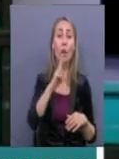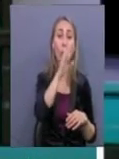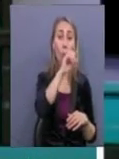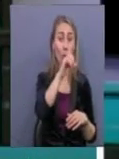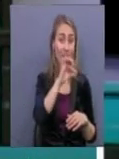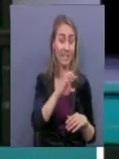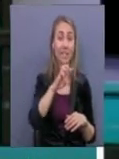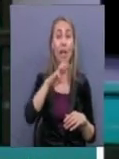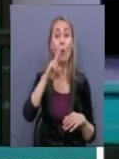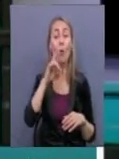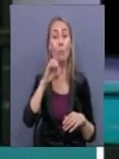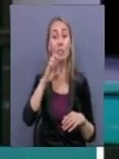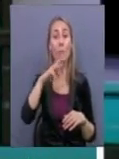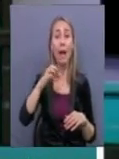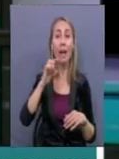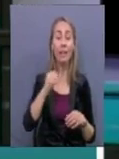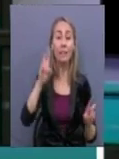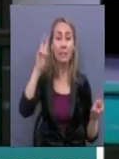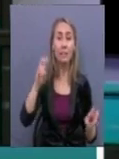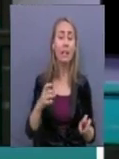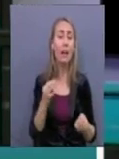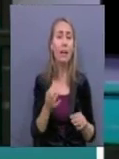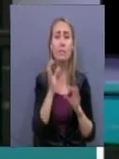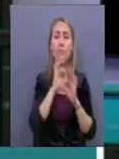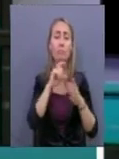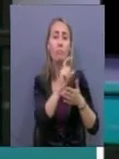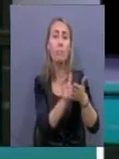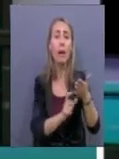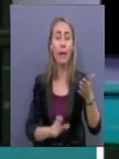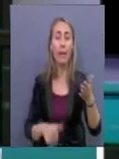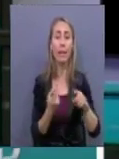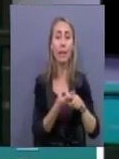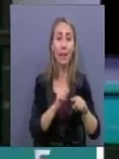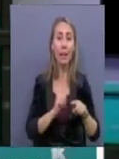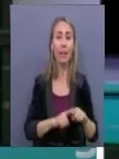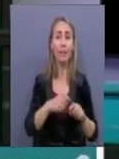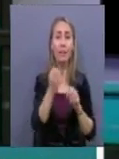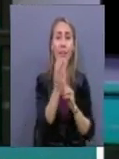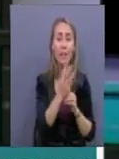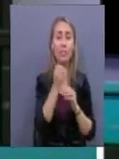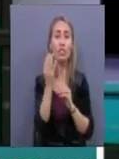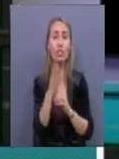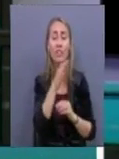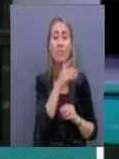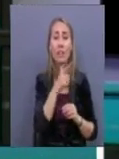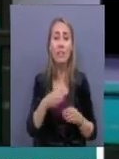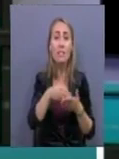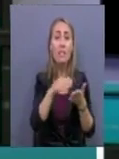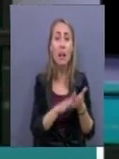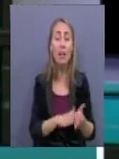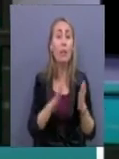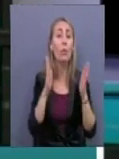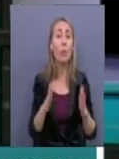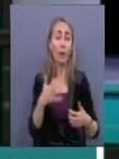қағаз бетіне түскен 20-шы ғасырдың теңдесі жоқ қаламгерлерінің бірі Ғабит Мүсіреповтің Қоз көрпеш Баян сұлу трагедиясымен аяқтады. Мәңгілік